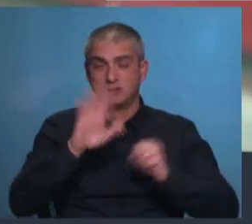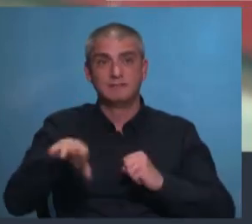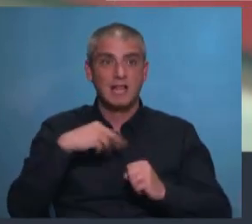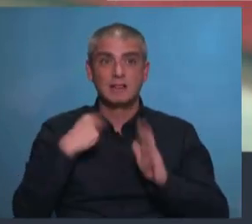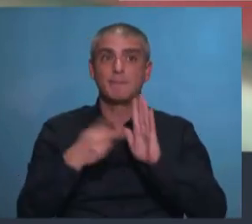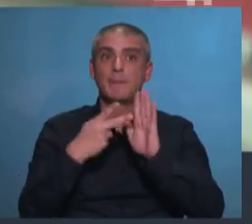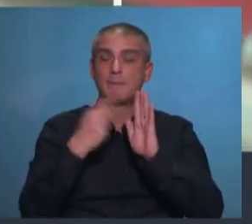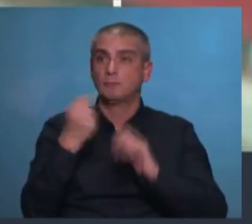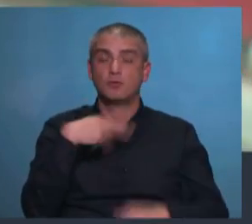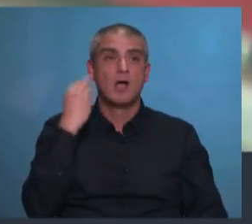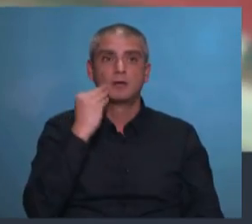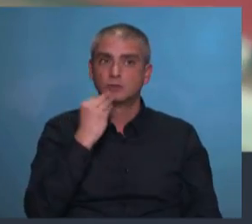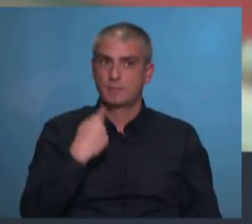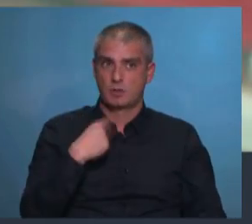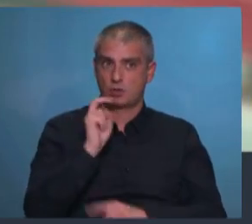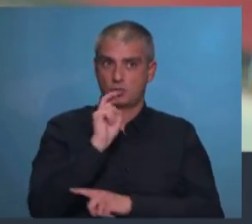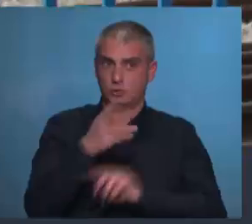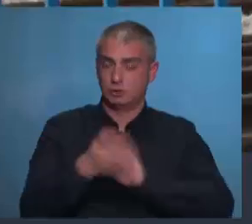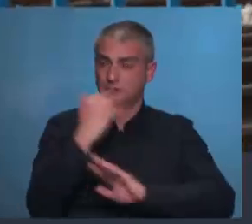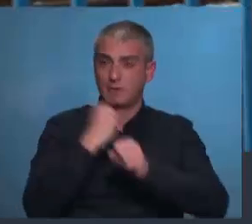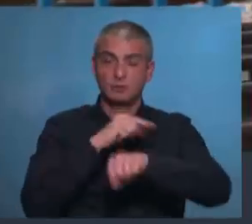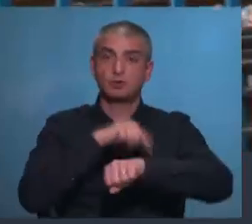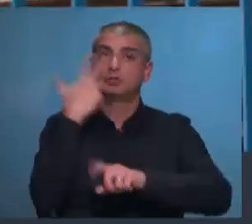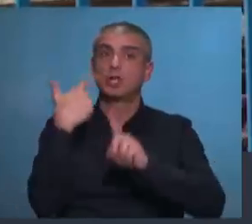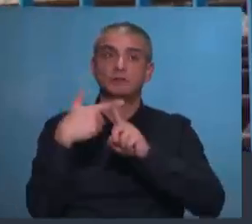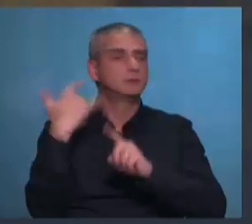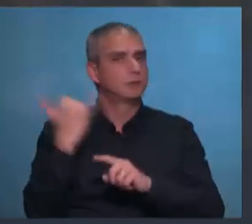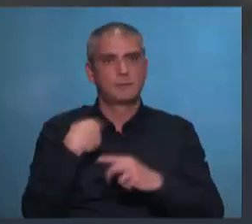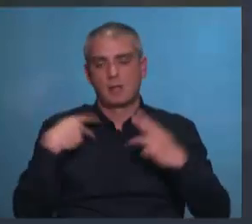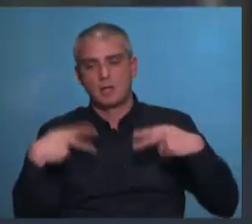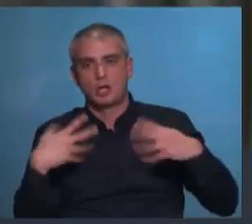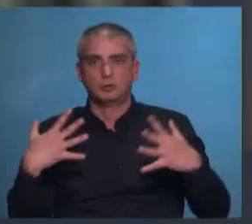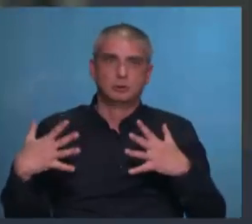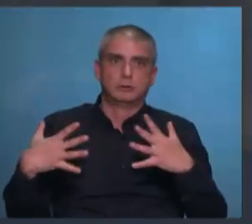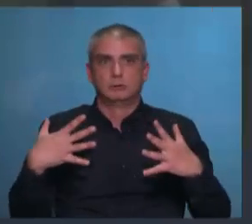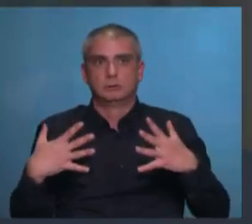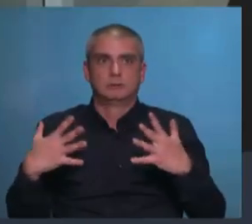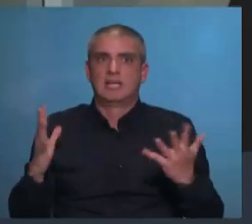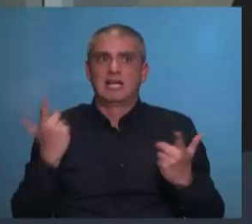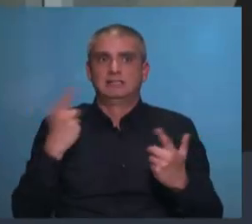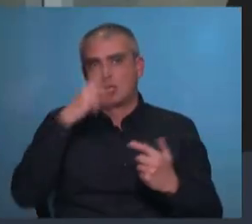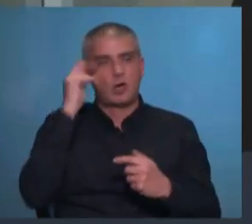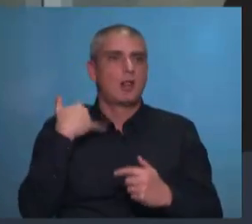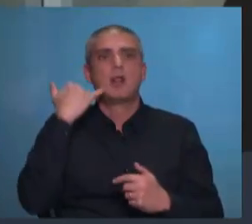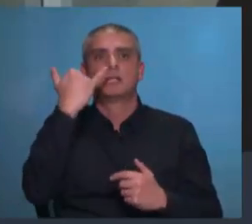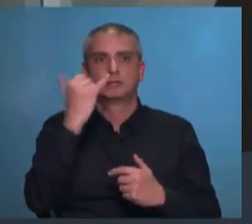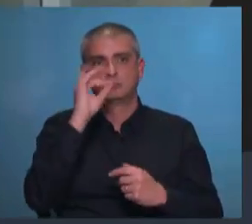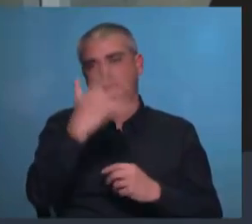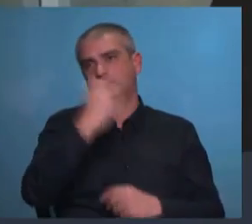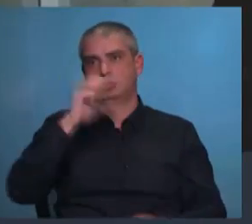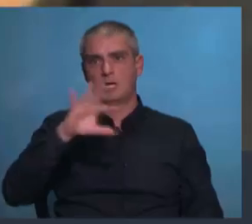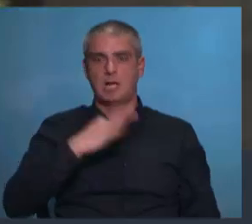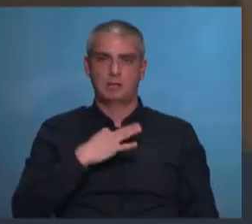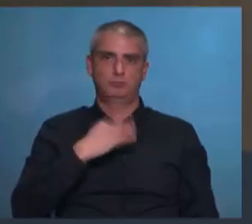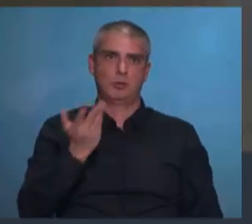בשבוע אחר הצהריים, אני עולה נוסעת, יוצאת מעבודה ב3:30, וכל פעם אני חוששת לאיזה הורה אני צריכה להתקשר היום כדי שיאסוף לי את הילדים